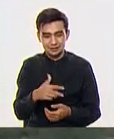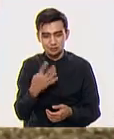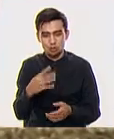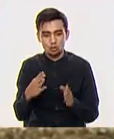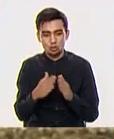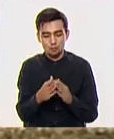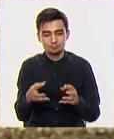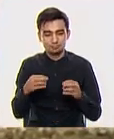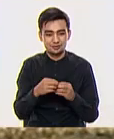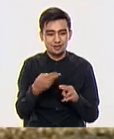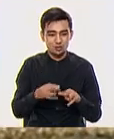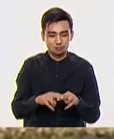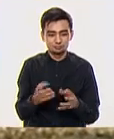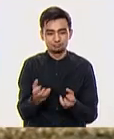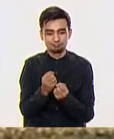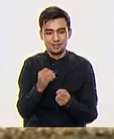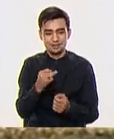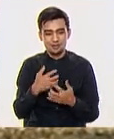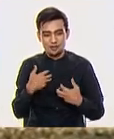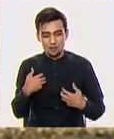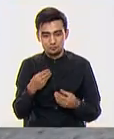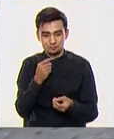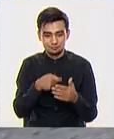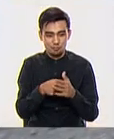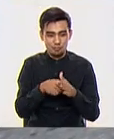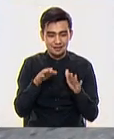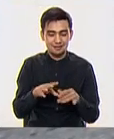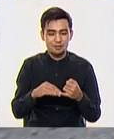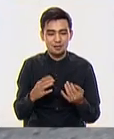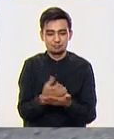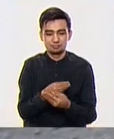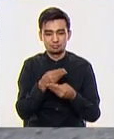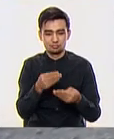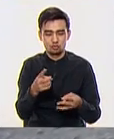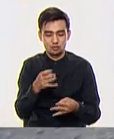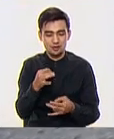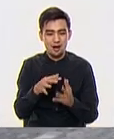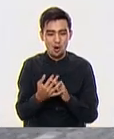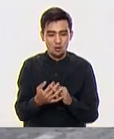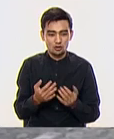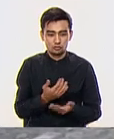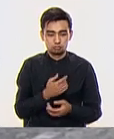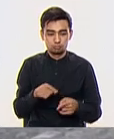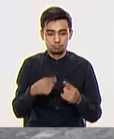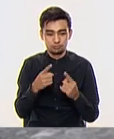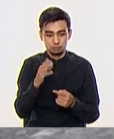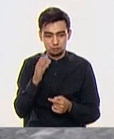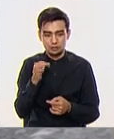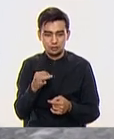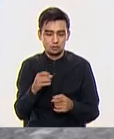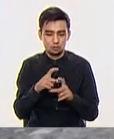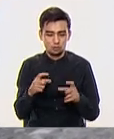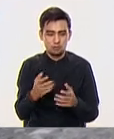үйден құралғандардың жағдайын жасап, малын жаятын жер тауып беру қажет. Ал ауылдың тірлігі түзелсе, ол жаққа тартылатындар